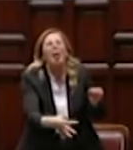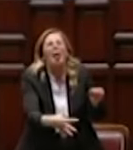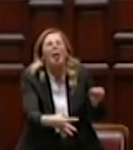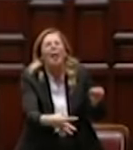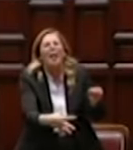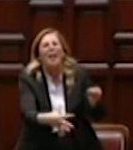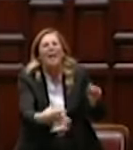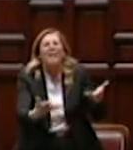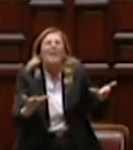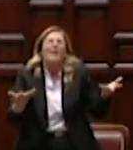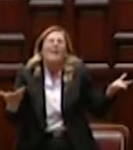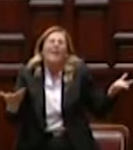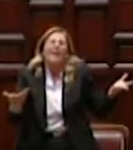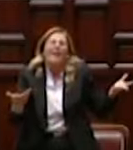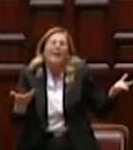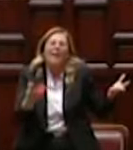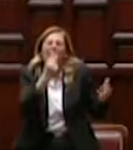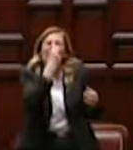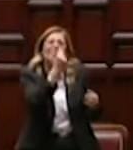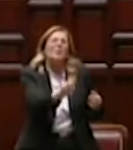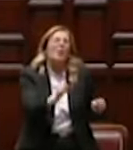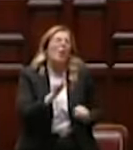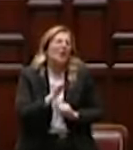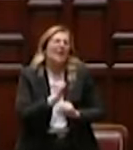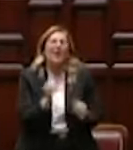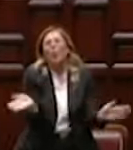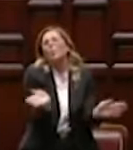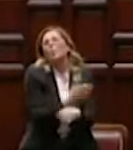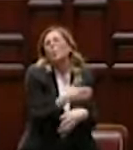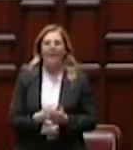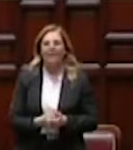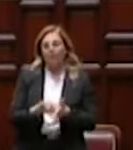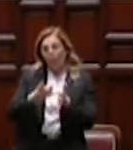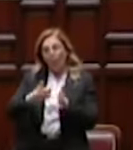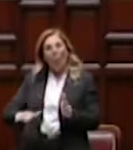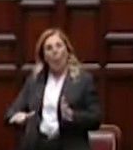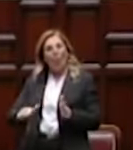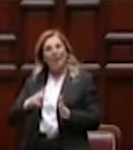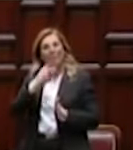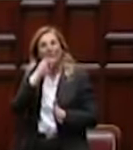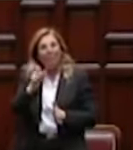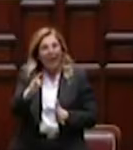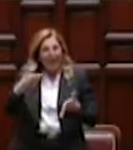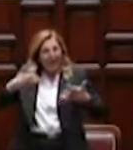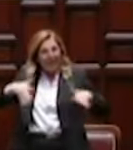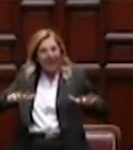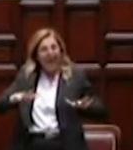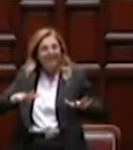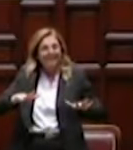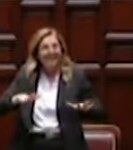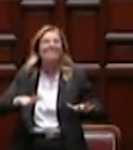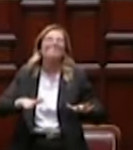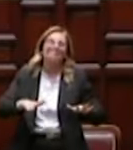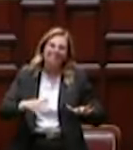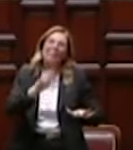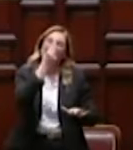Creduto? Ci ha creduto perché crede a tutto! È un credulone, uno stupido! Pinocchio è un bambino buono, un bambino